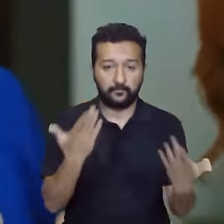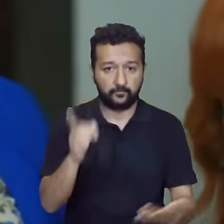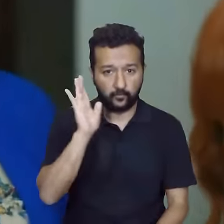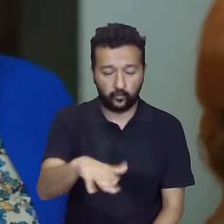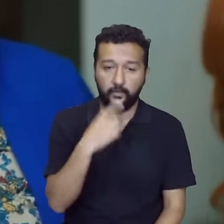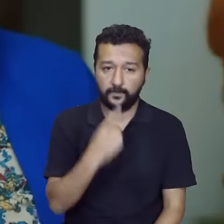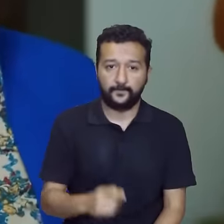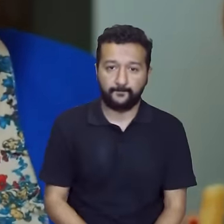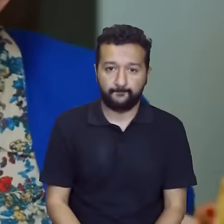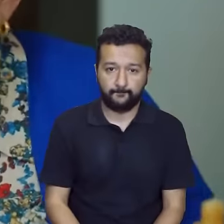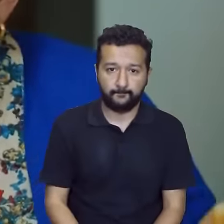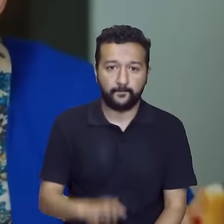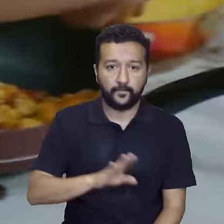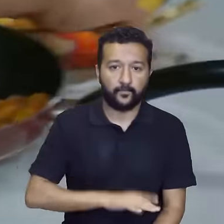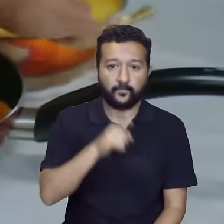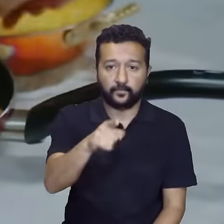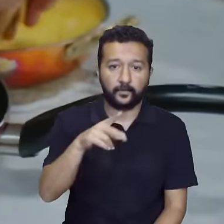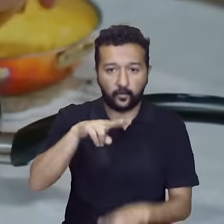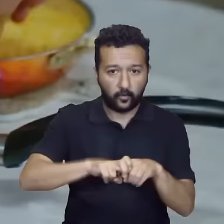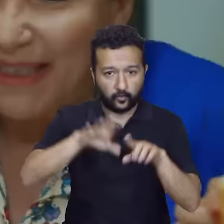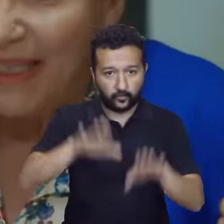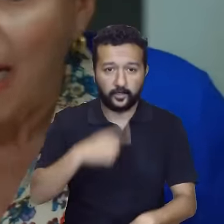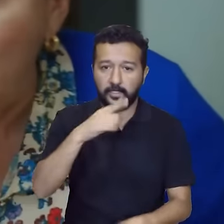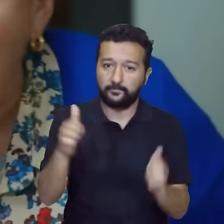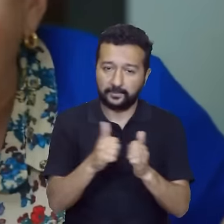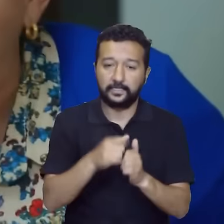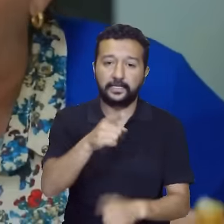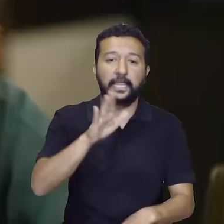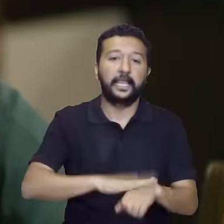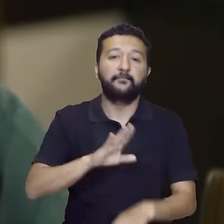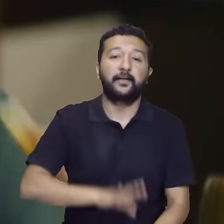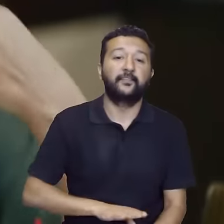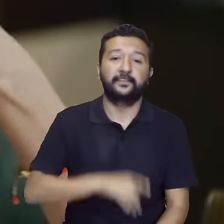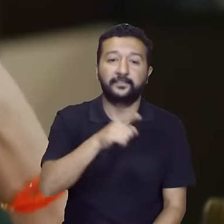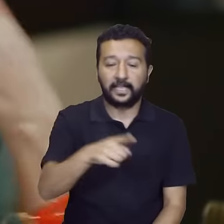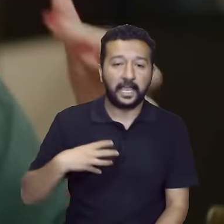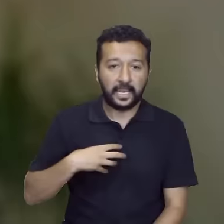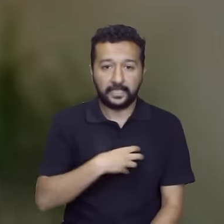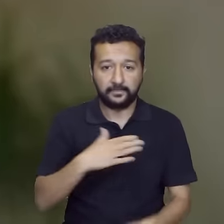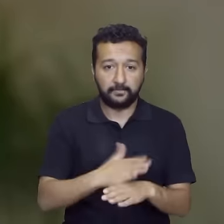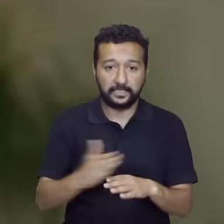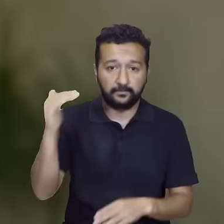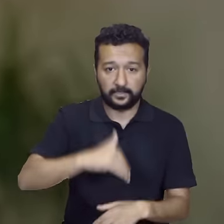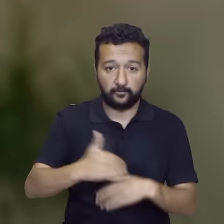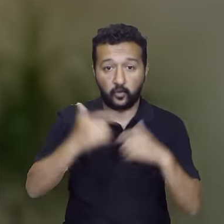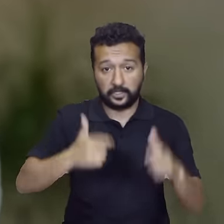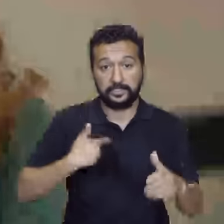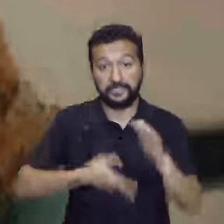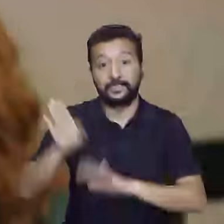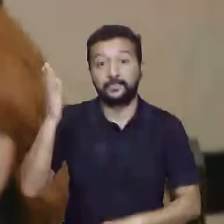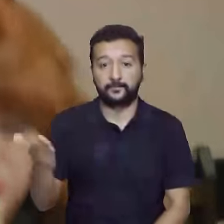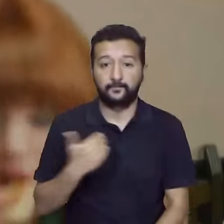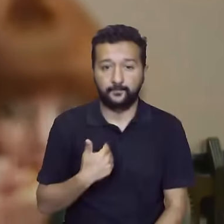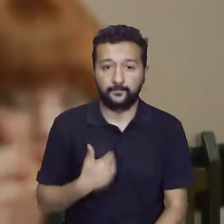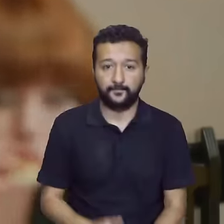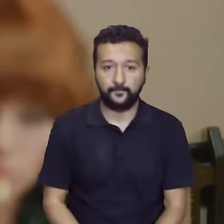oynatıyor Tarık indi. Oğlum anneciğim, oturur musun birlikte? Yapma evlatçığım. Anneciğim malzeme gelecek muayenehaneye, ben çıkacağım birazdan.